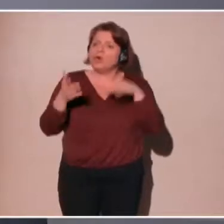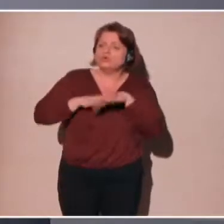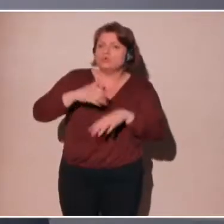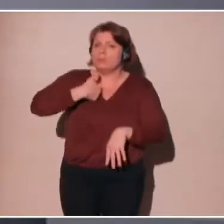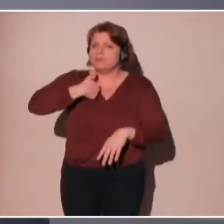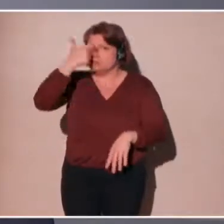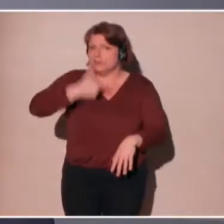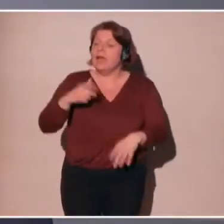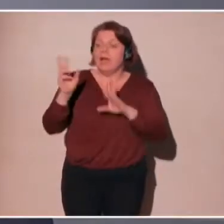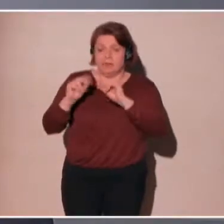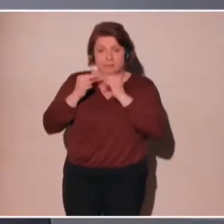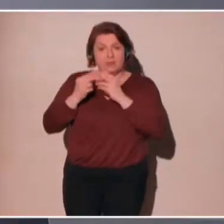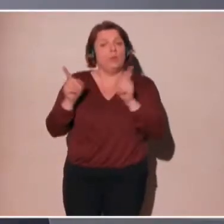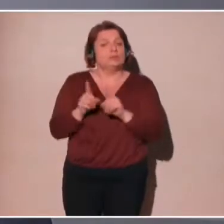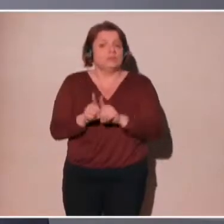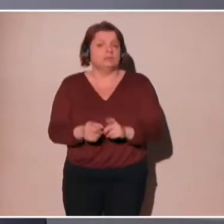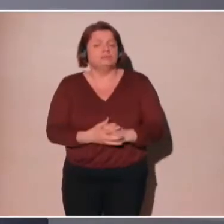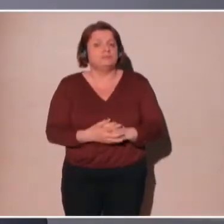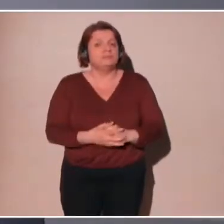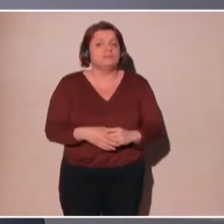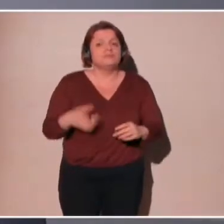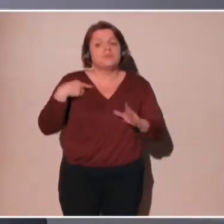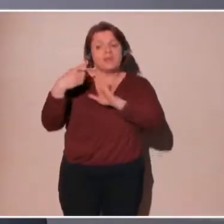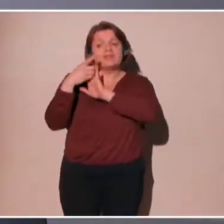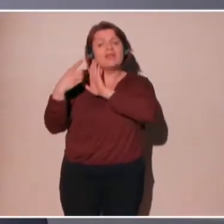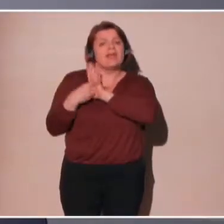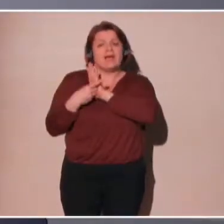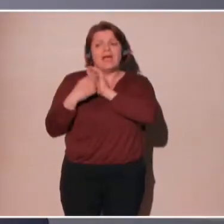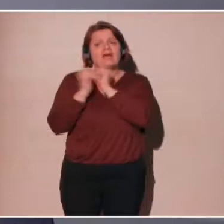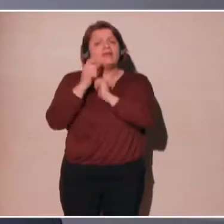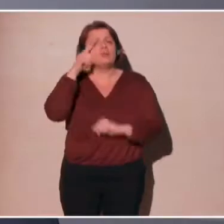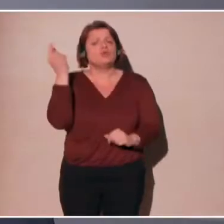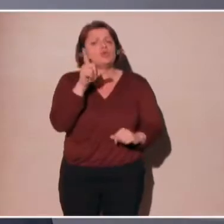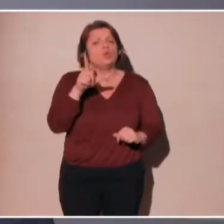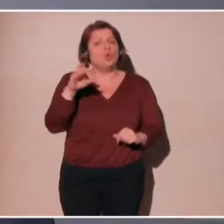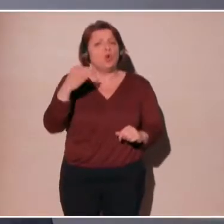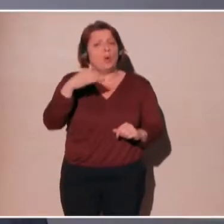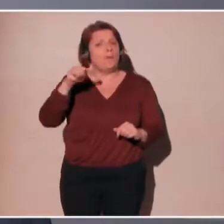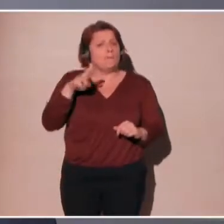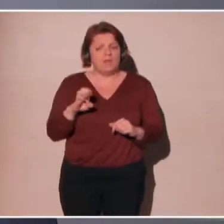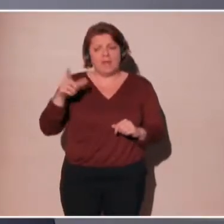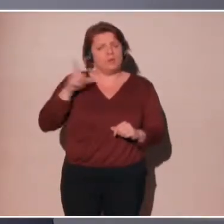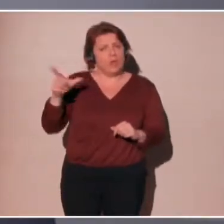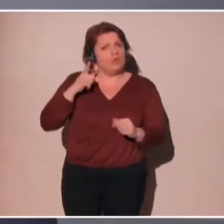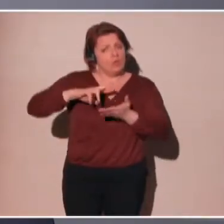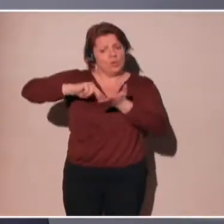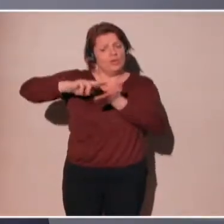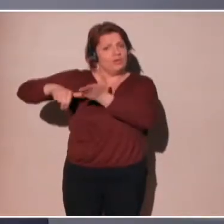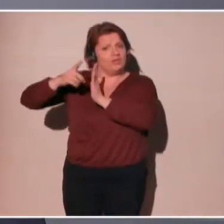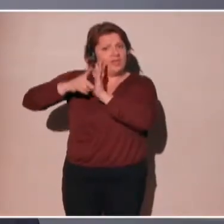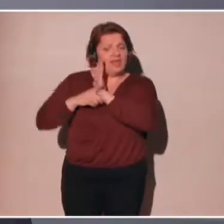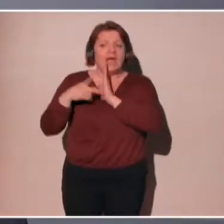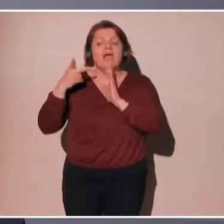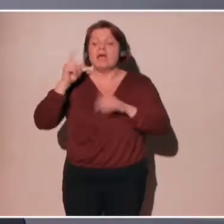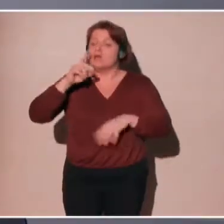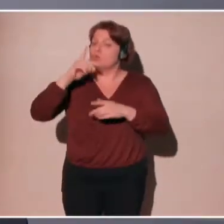c'est aussi expliqué. Nous avons signé le décret avec Bruno Le Maire il y a quelques mois. Aujourd'hui, c'est une obligation pour toutes les plateformes. Ce n'est pas encore